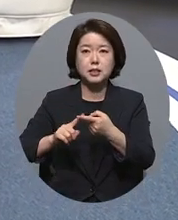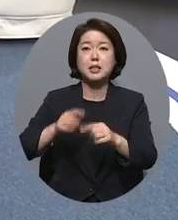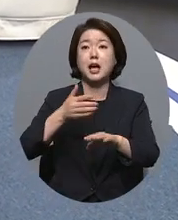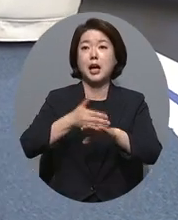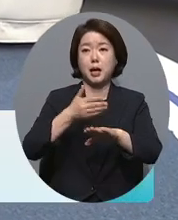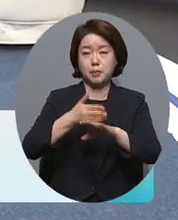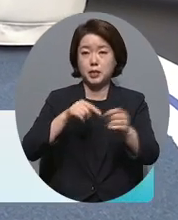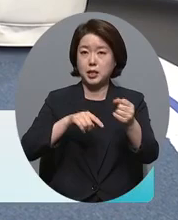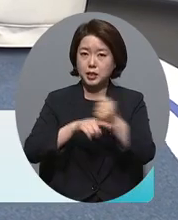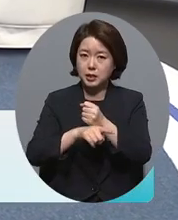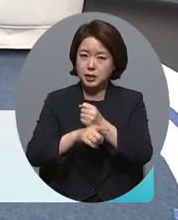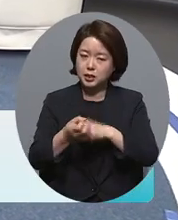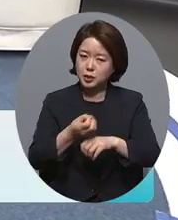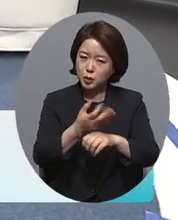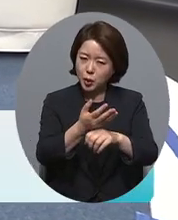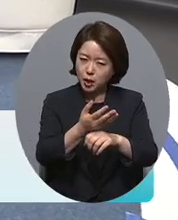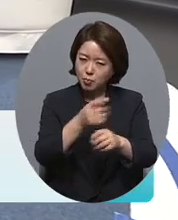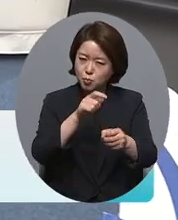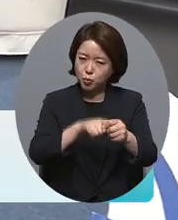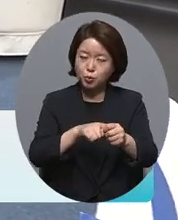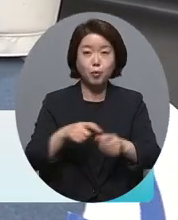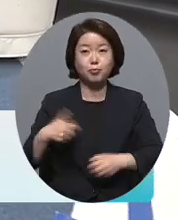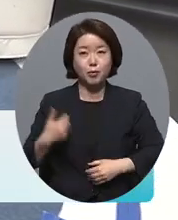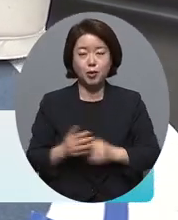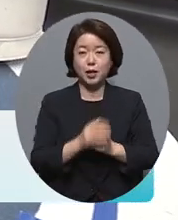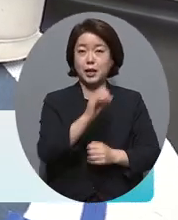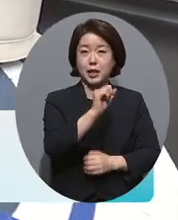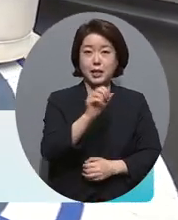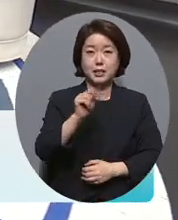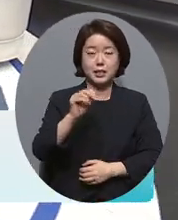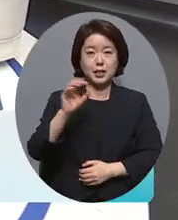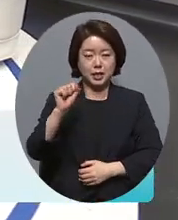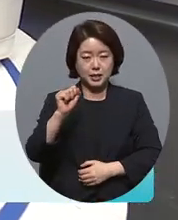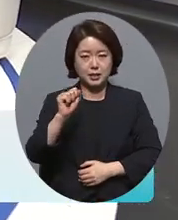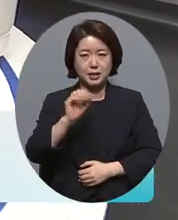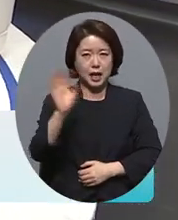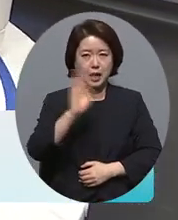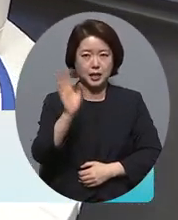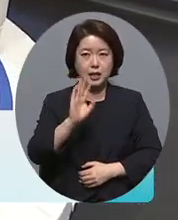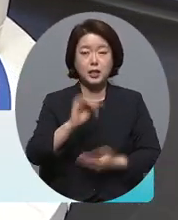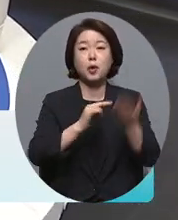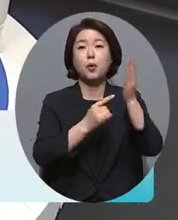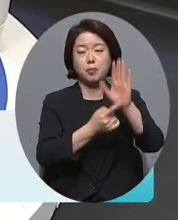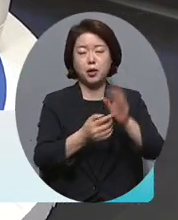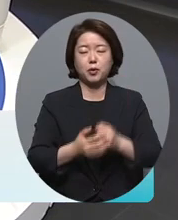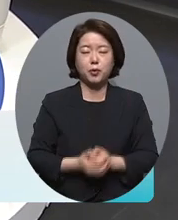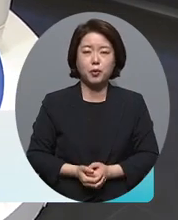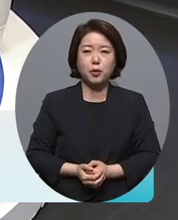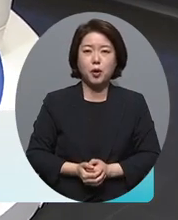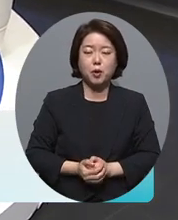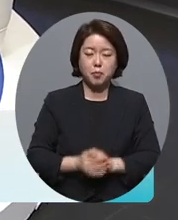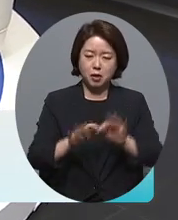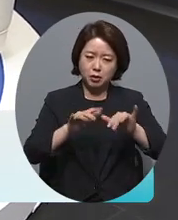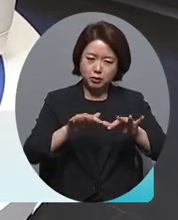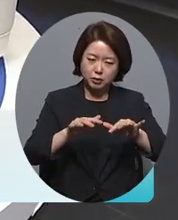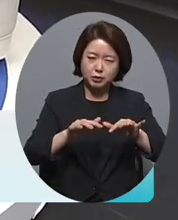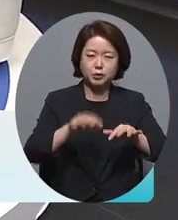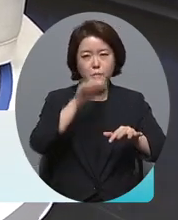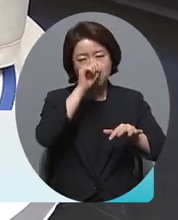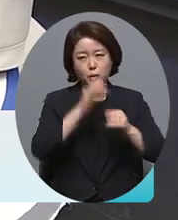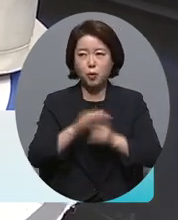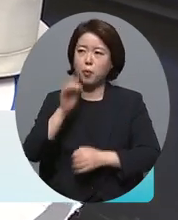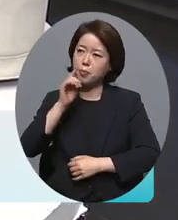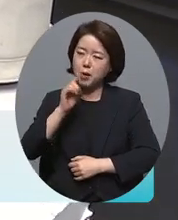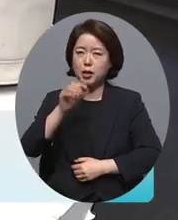감사한 뜻을 전하기 위해서인지 모르겠습니다만 sns를 안 하겠다는 얘기를 밝혔습니다 근데 뭐 워낙 그 글 쓰는 걸 좋아하고 말하는 걸